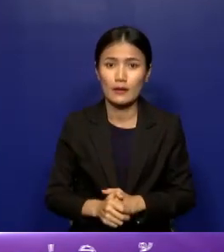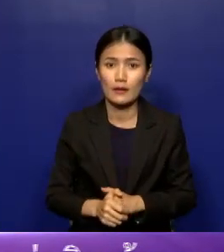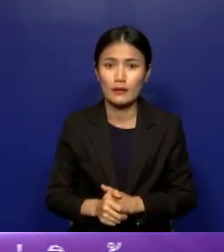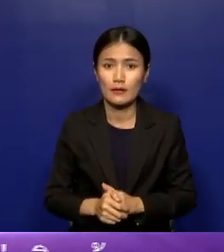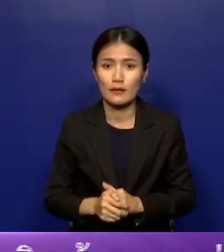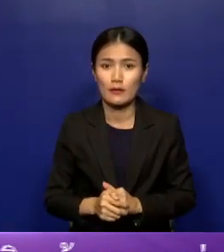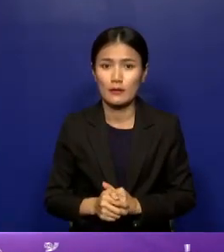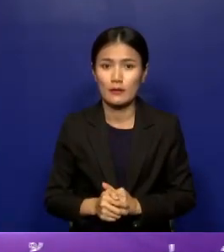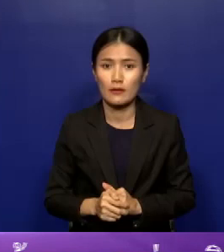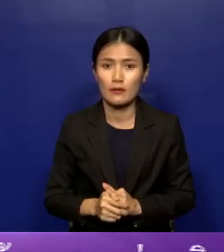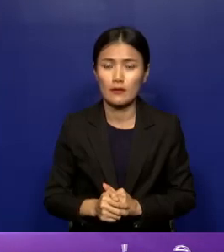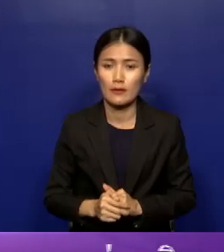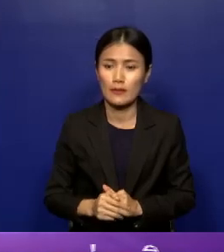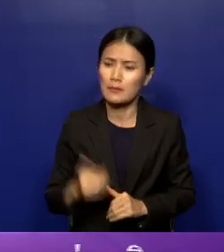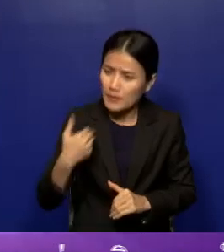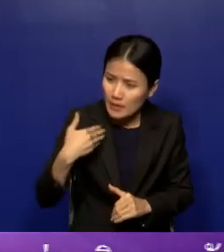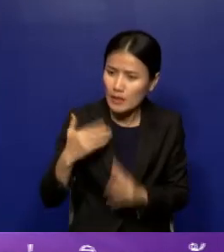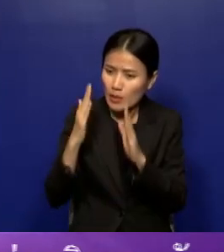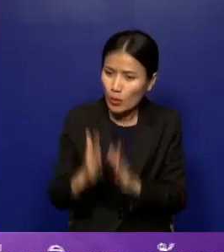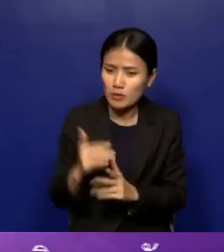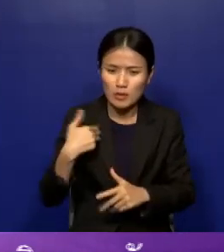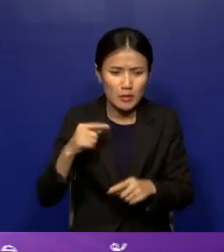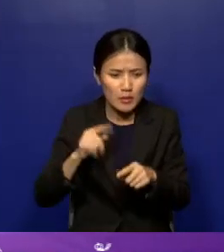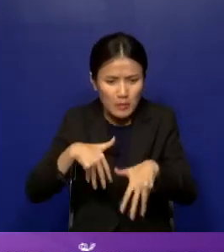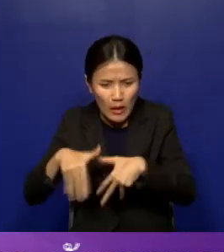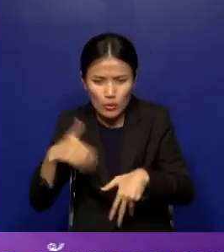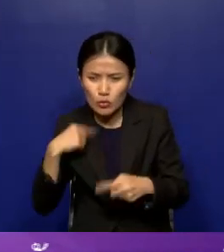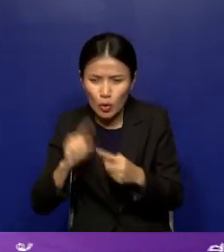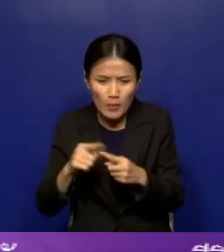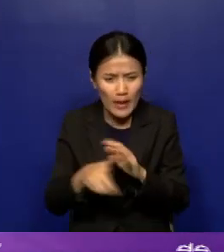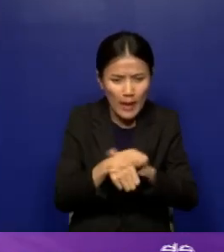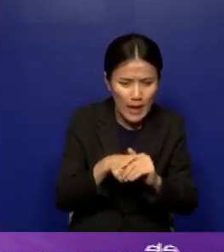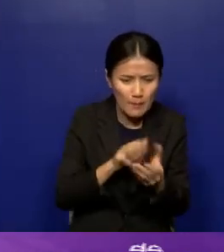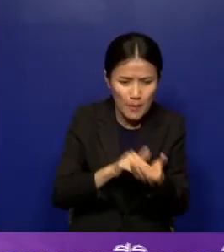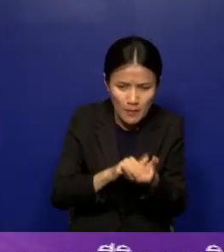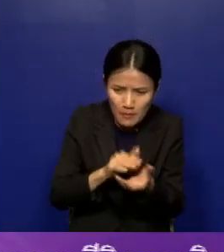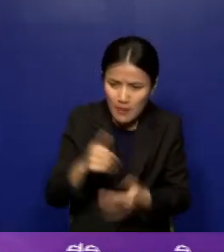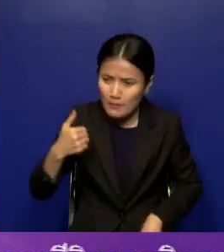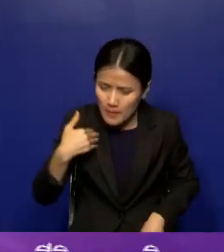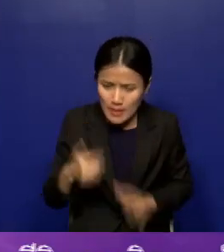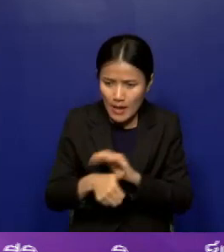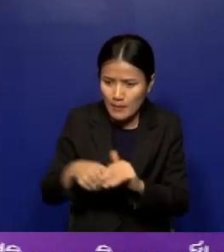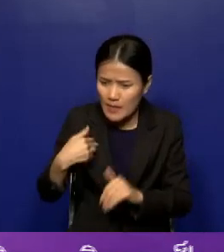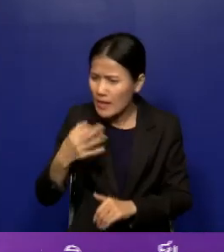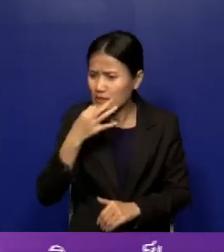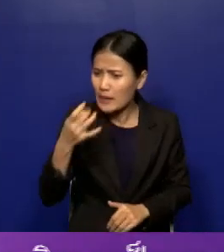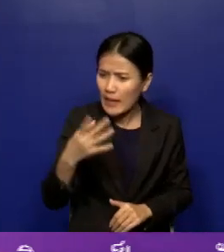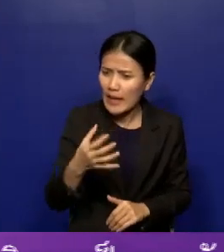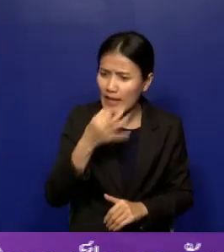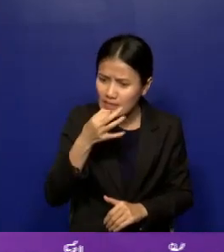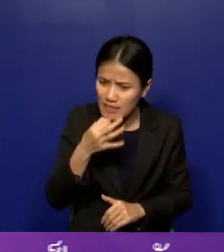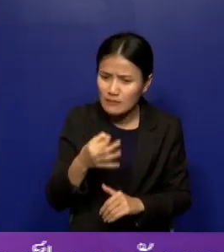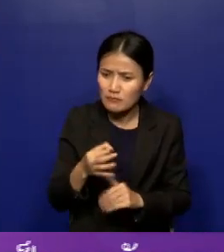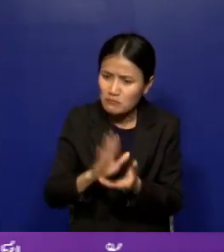แอบไปเล่นอยู่ไปหาที่เล่นน่ะคือคนพวกนี้ผมไม่เข้าใจแบบอาชีพเขาคืออะไรอาชีพเขาคือการเล่นการพนันหรือไงไม่รู้ก็ยังจับกุมเลยทุกวันเนี่ยหล